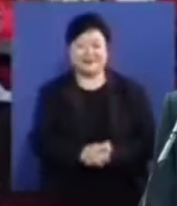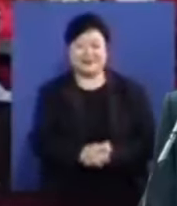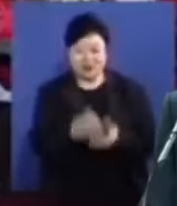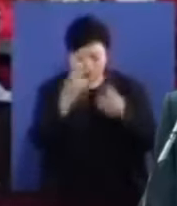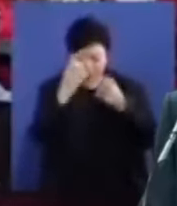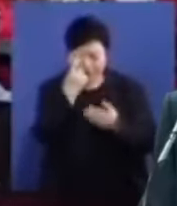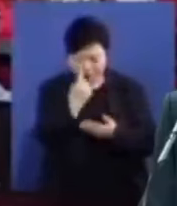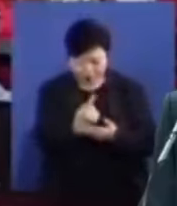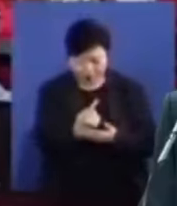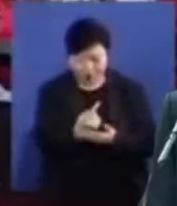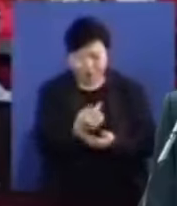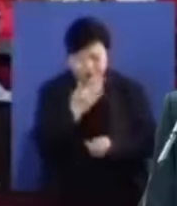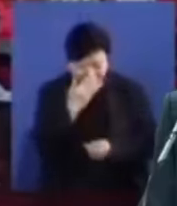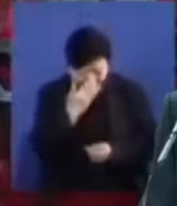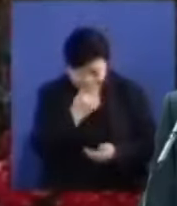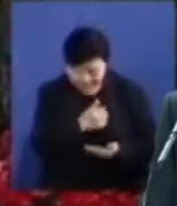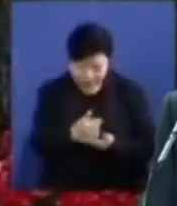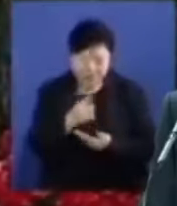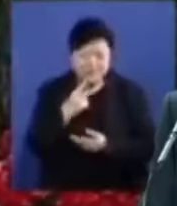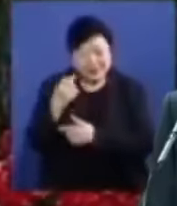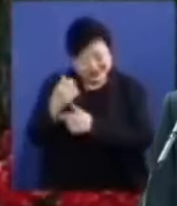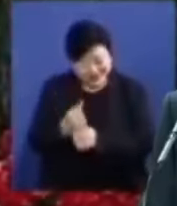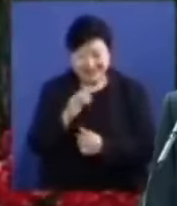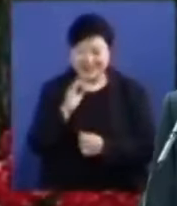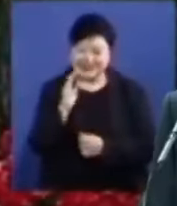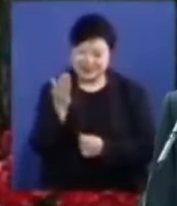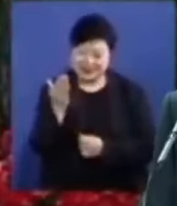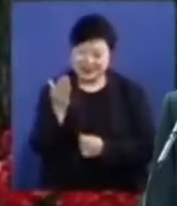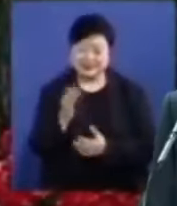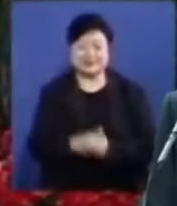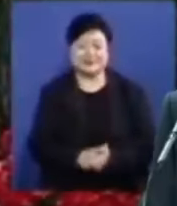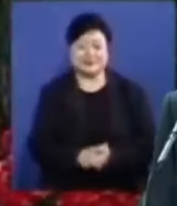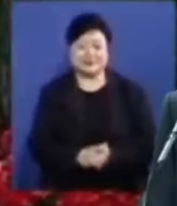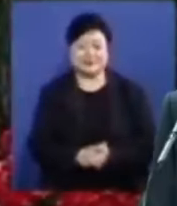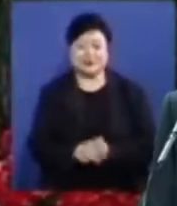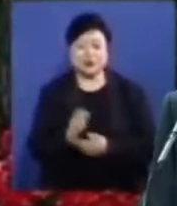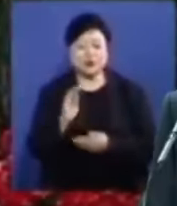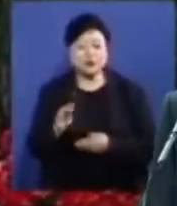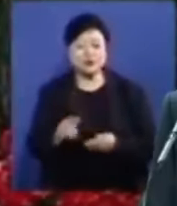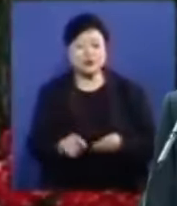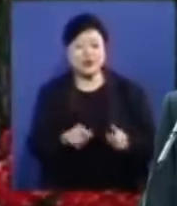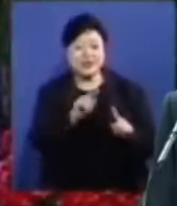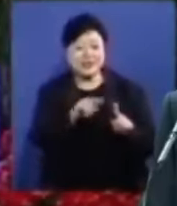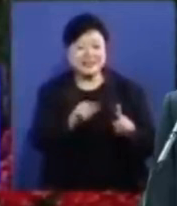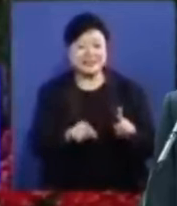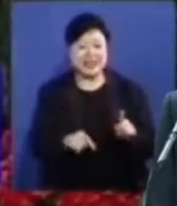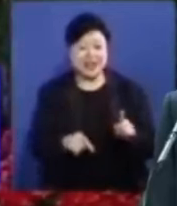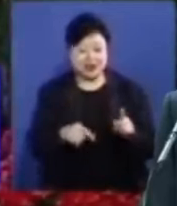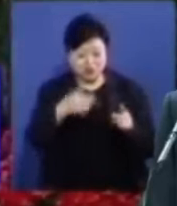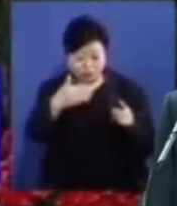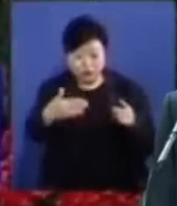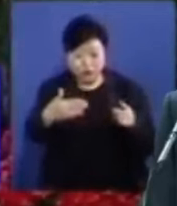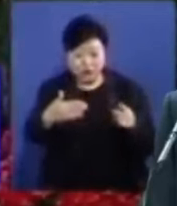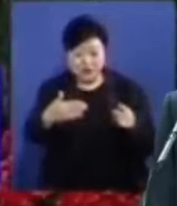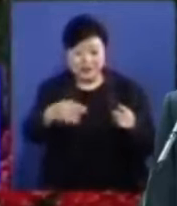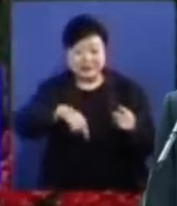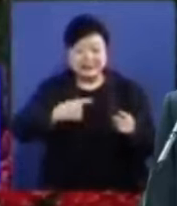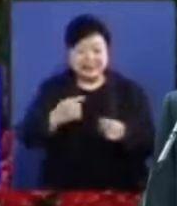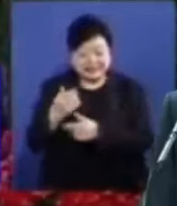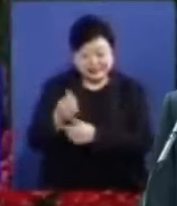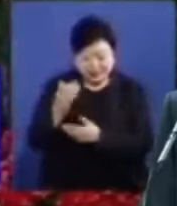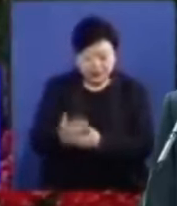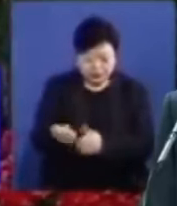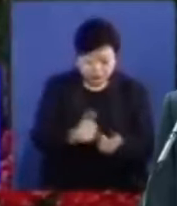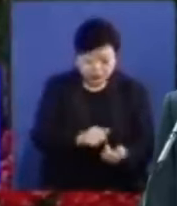고난이 다가오는 것입니다. 낮아지고 주님만 의지하게 하는 것입니다. 고린도후서 1장 9절에 우리로 자기를 의지하지 말고 오직 죽은